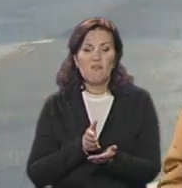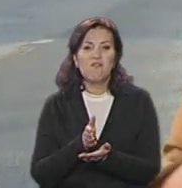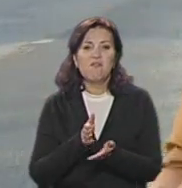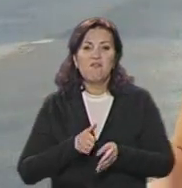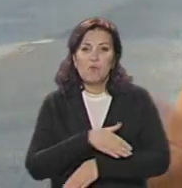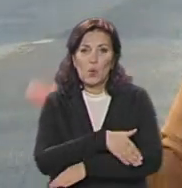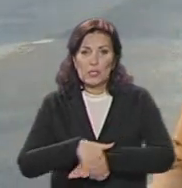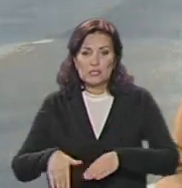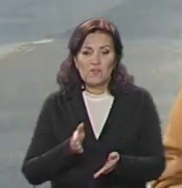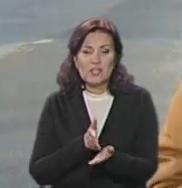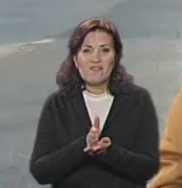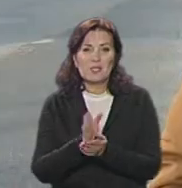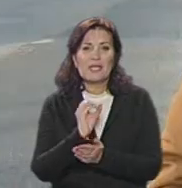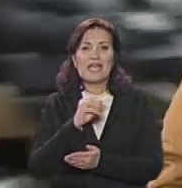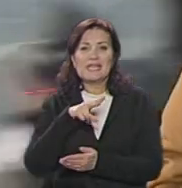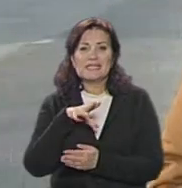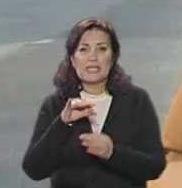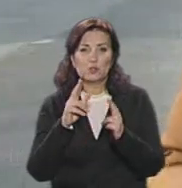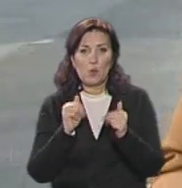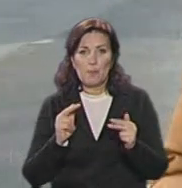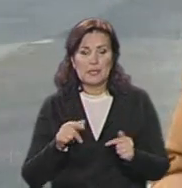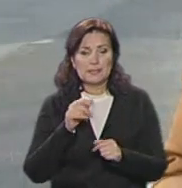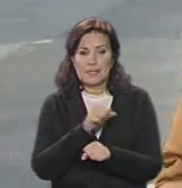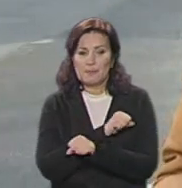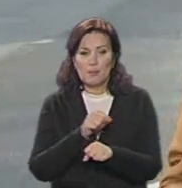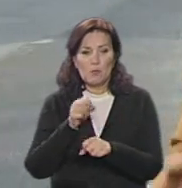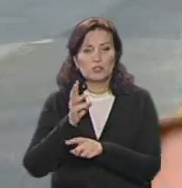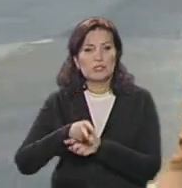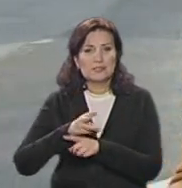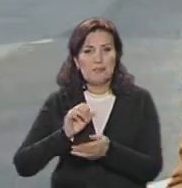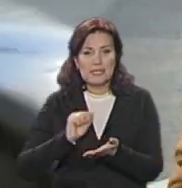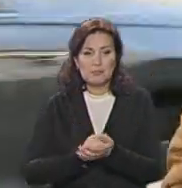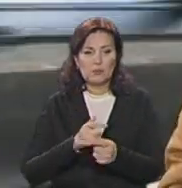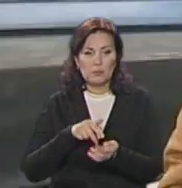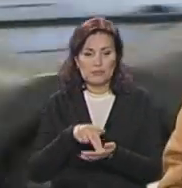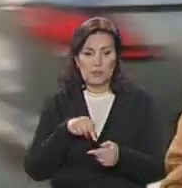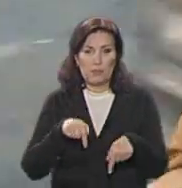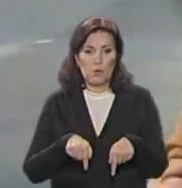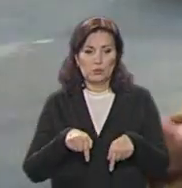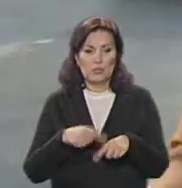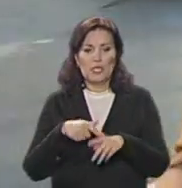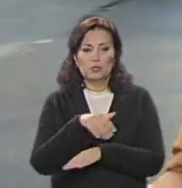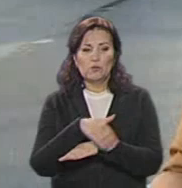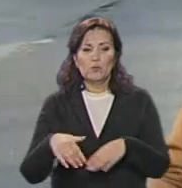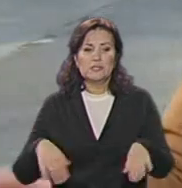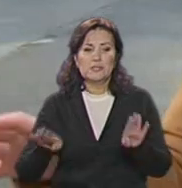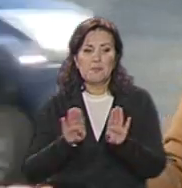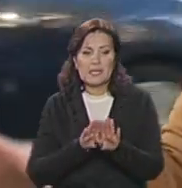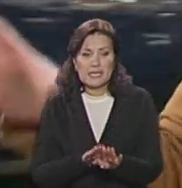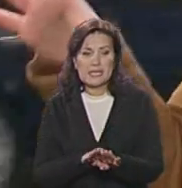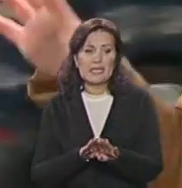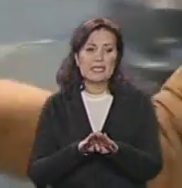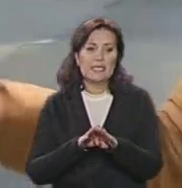мною, вона веде до Єлисейського палацу, туди там не можна знімати пресі, власне, тому ми стоїмо тут, і цю вулицю перекрили,